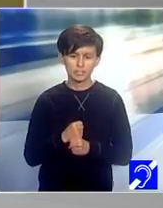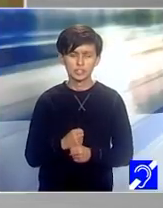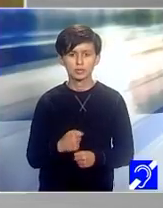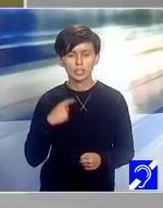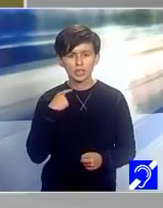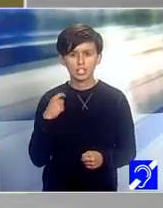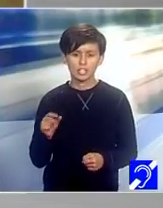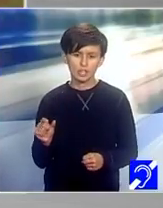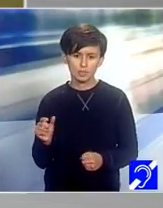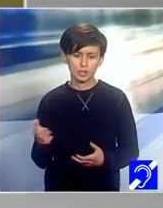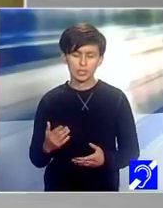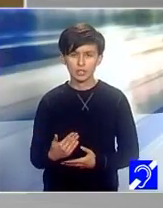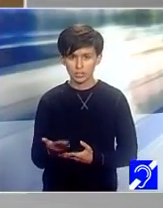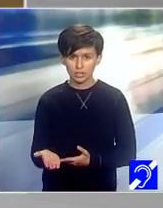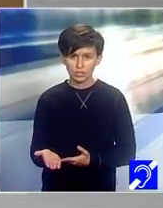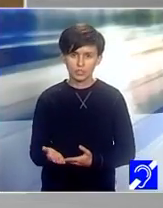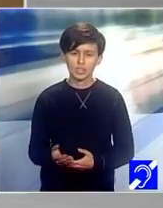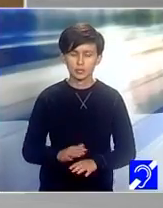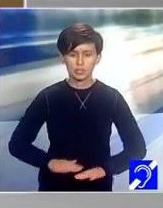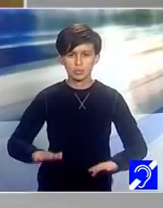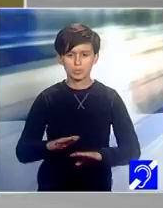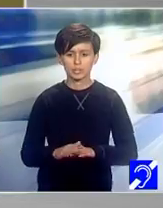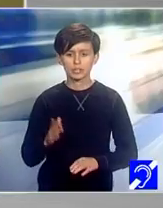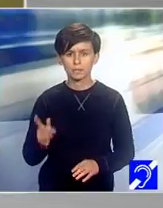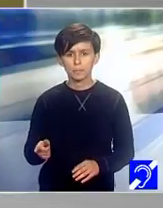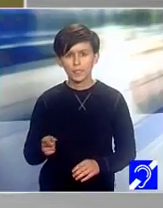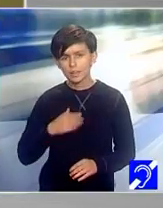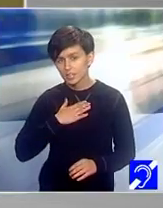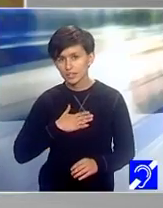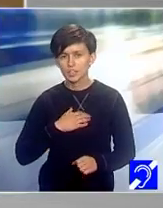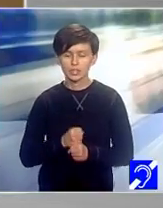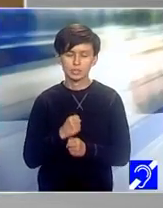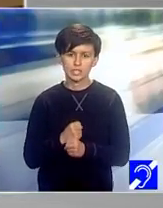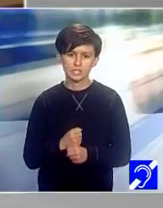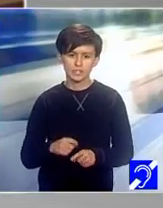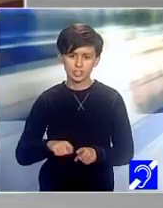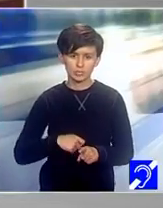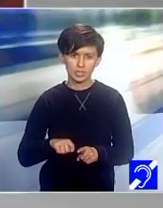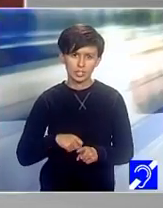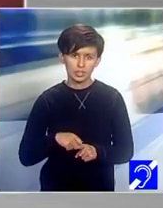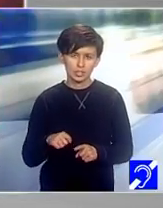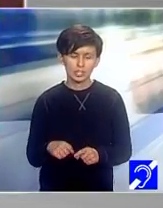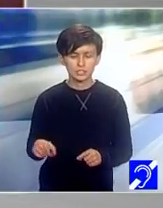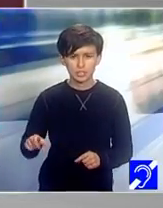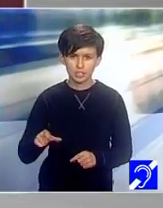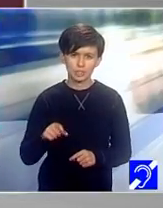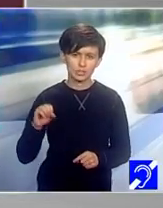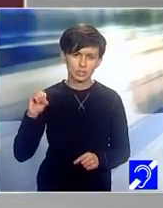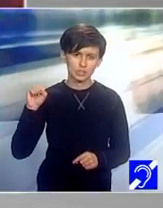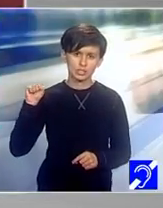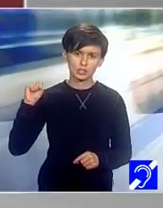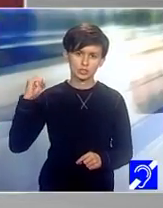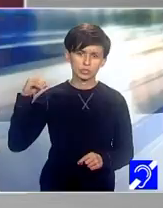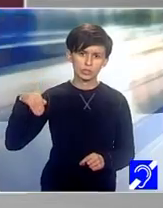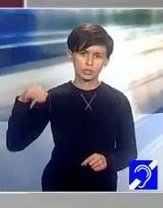redăm publicului. Da. Vrem să facem reabilitarea Someșului, acolo să facem o regenerare urbană cu noi spații, cu